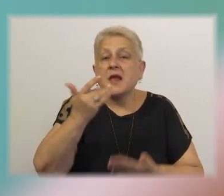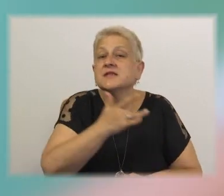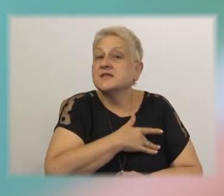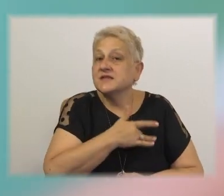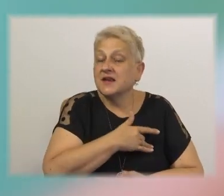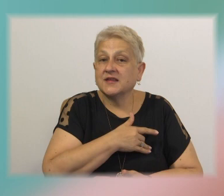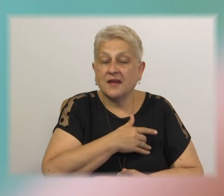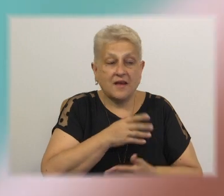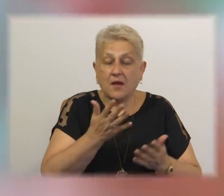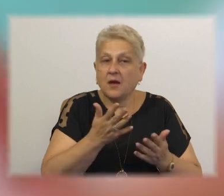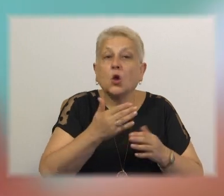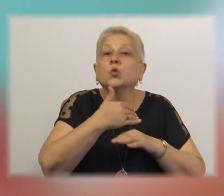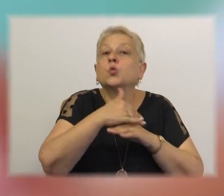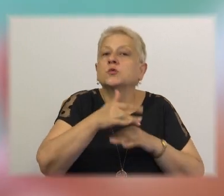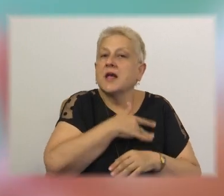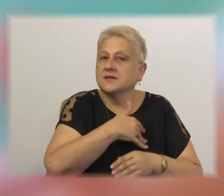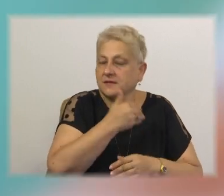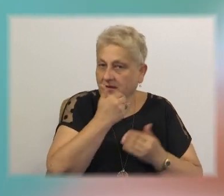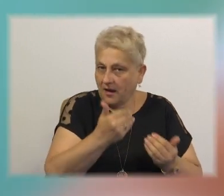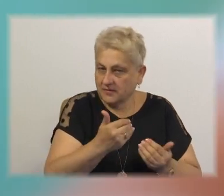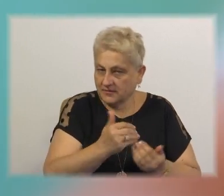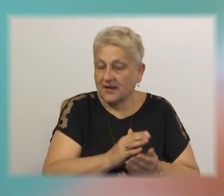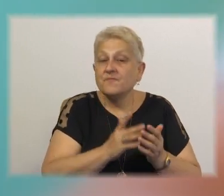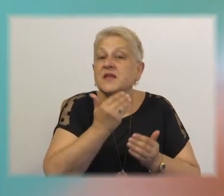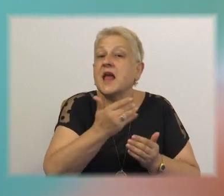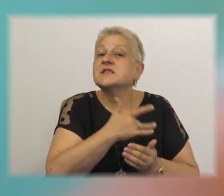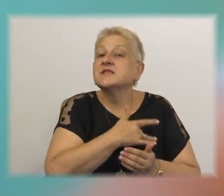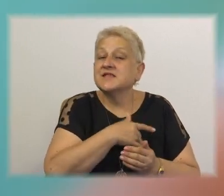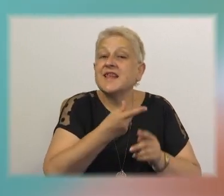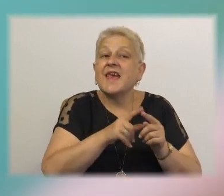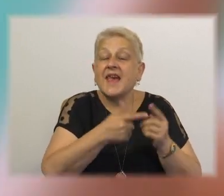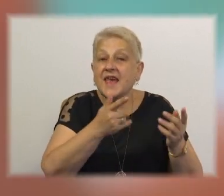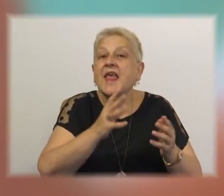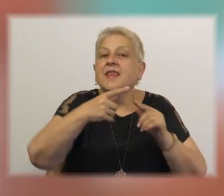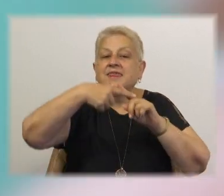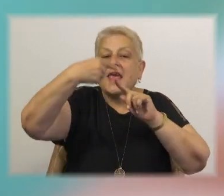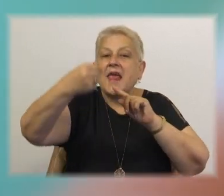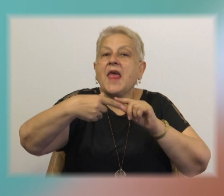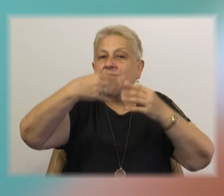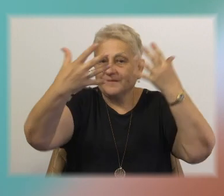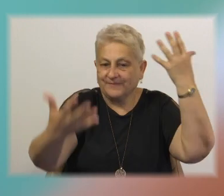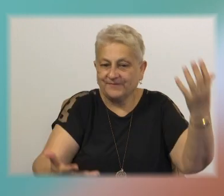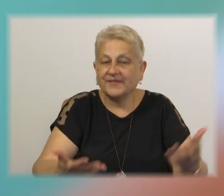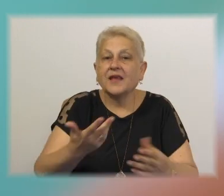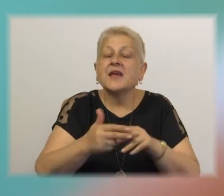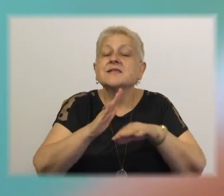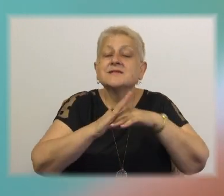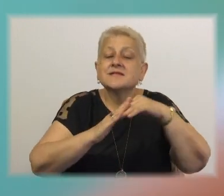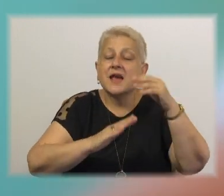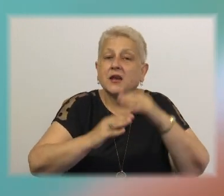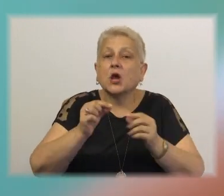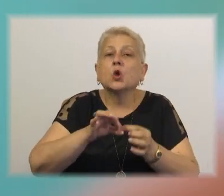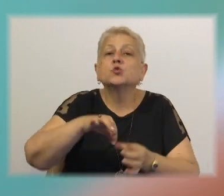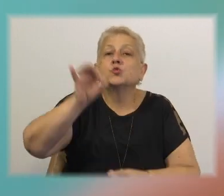ոչ թե մեջն է, այլ դուրսը, իրանք սիրտը այդ իրանք տերևներն են, ձեռքերը,